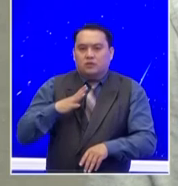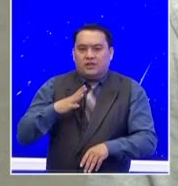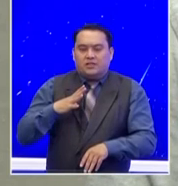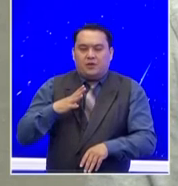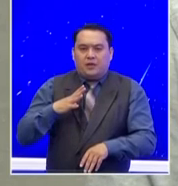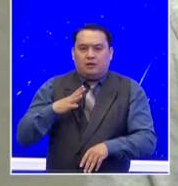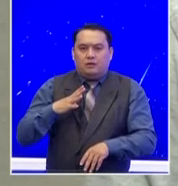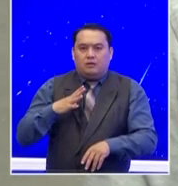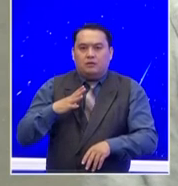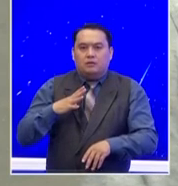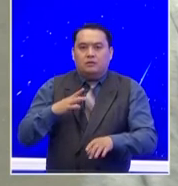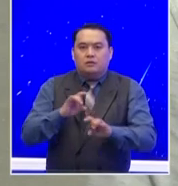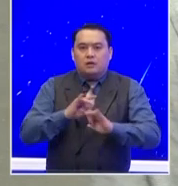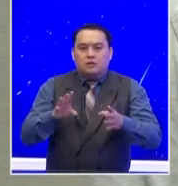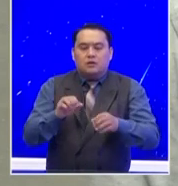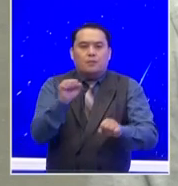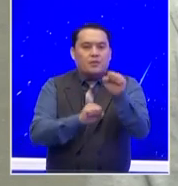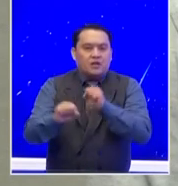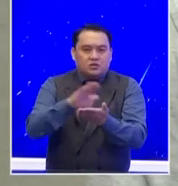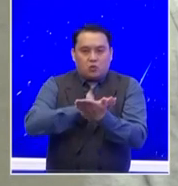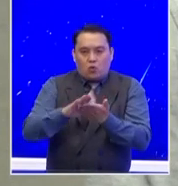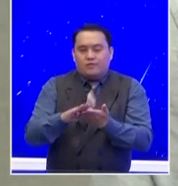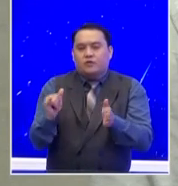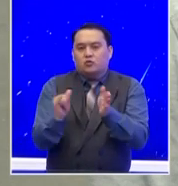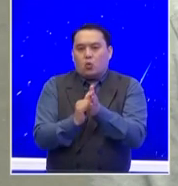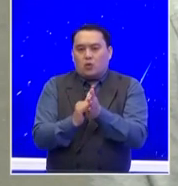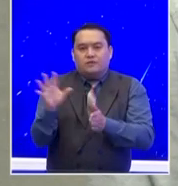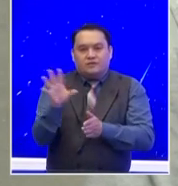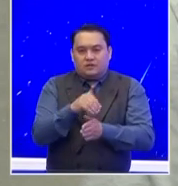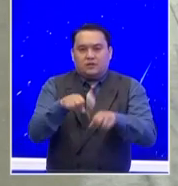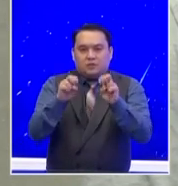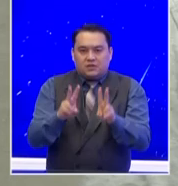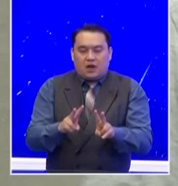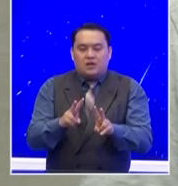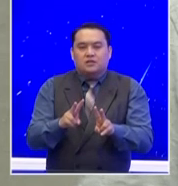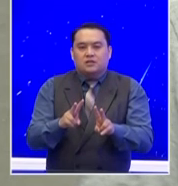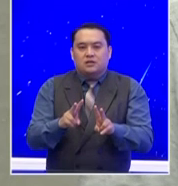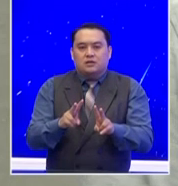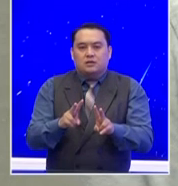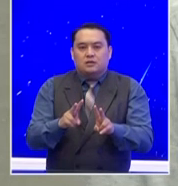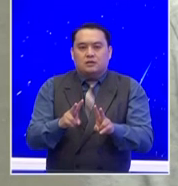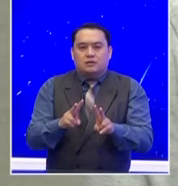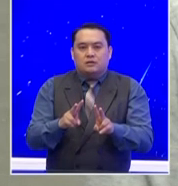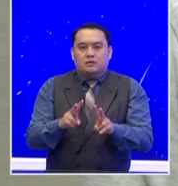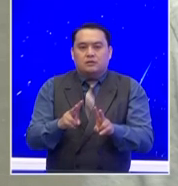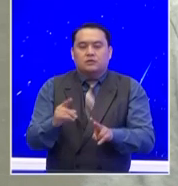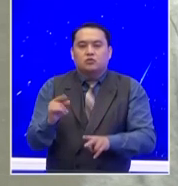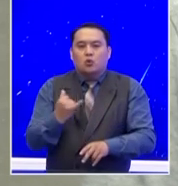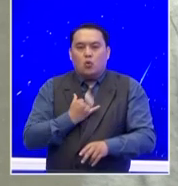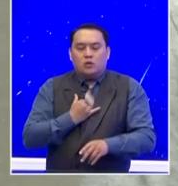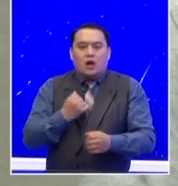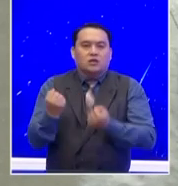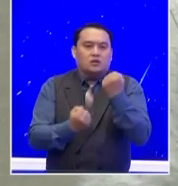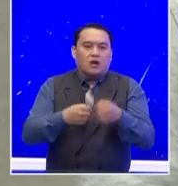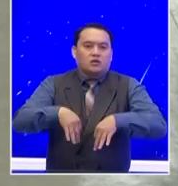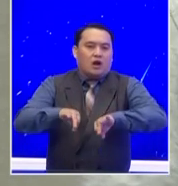дезинфекционные барьеры, установлены санитайзеры. Людей мы доставляем на собственном